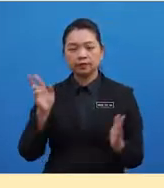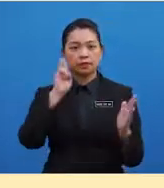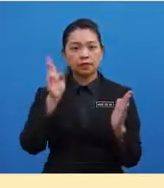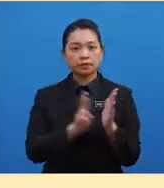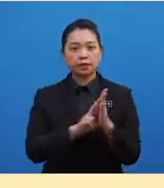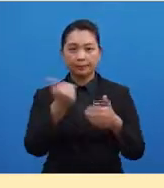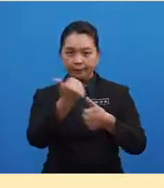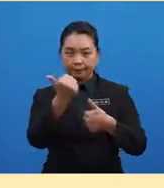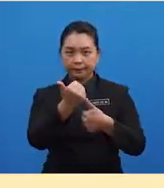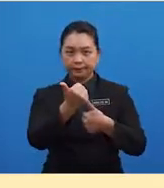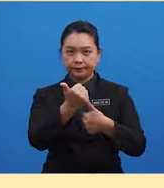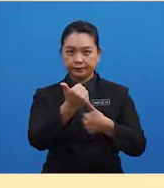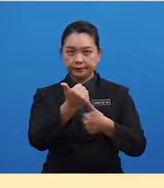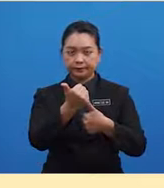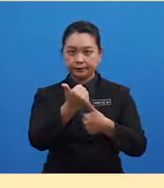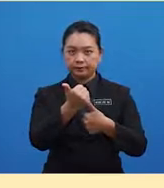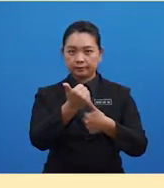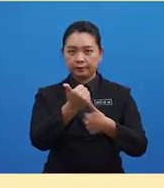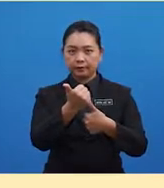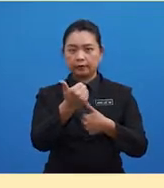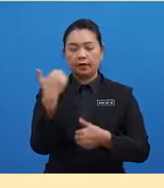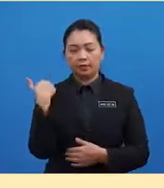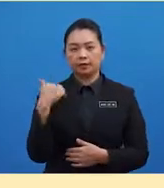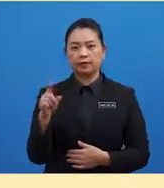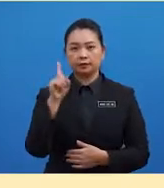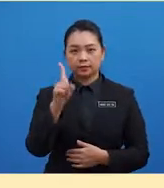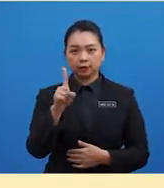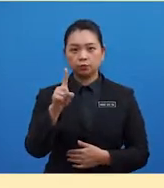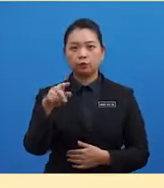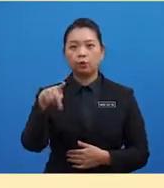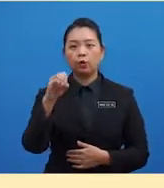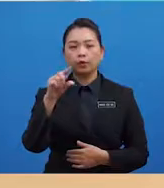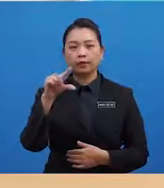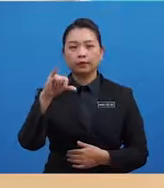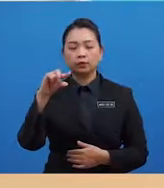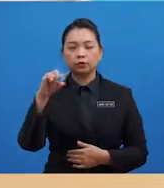memadai ketiga-tiga perkara, maka ia dikenali sebuah poligon dengan empat sisi.